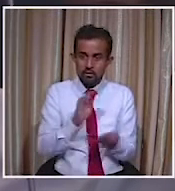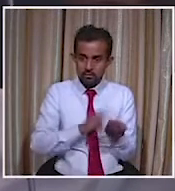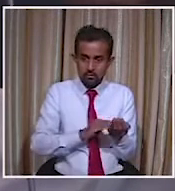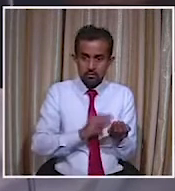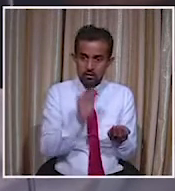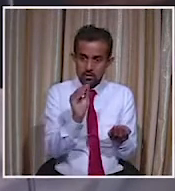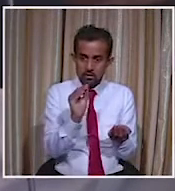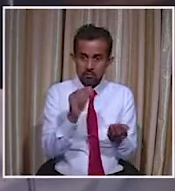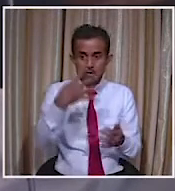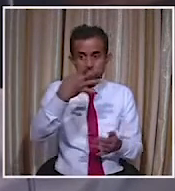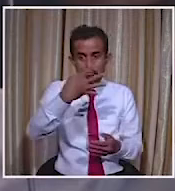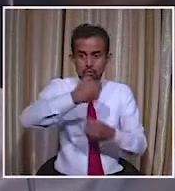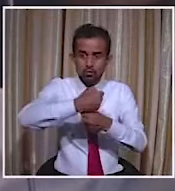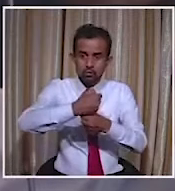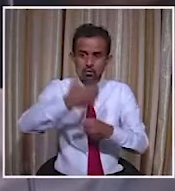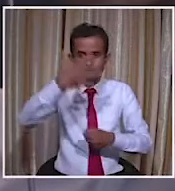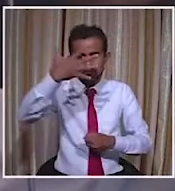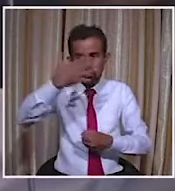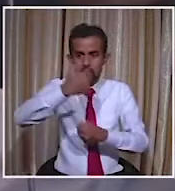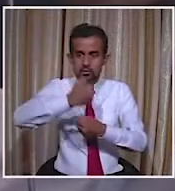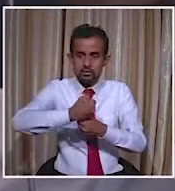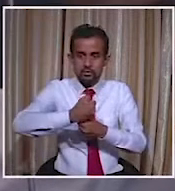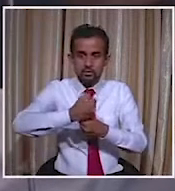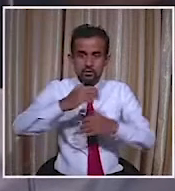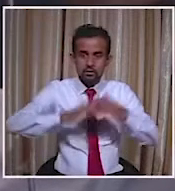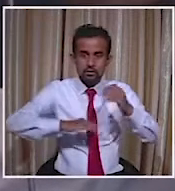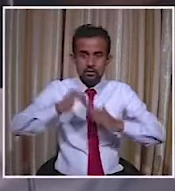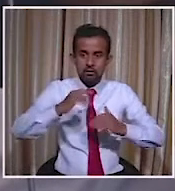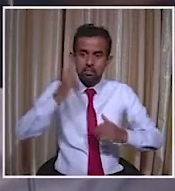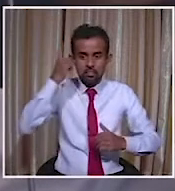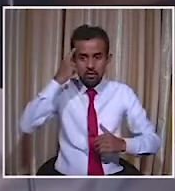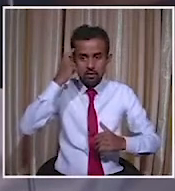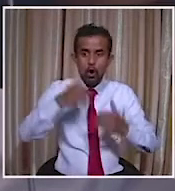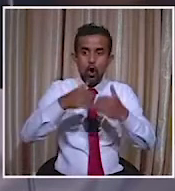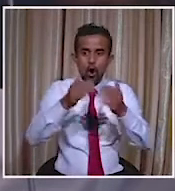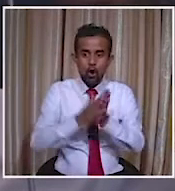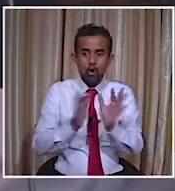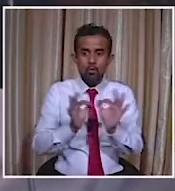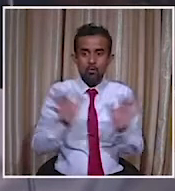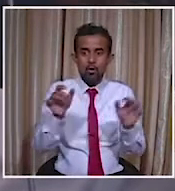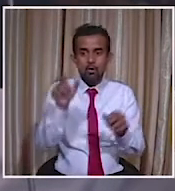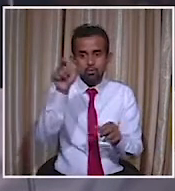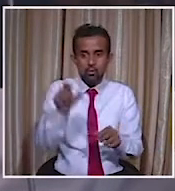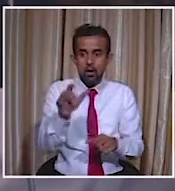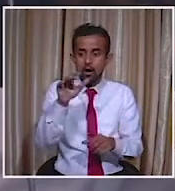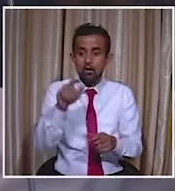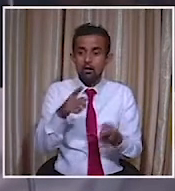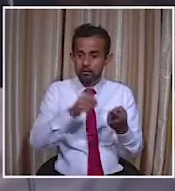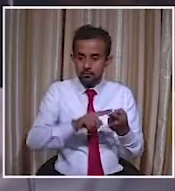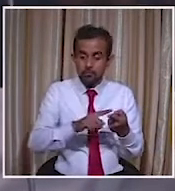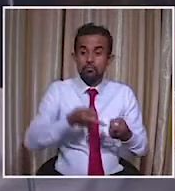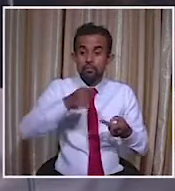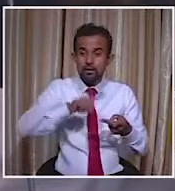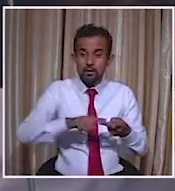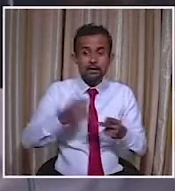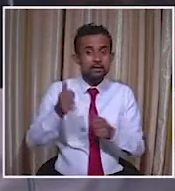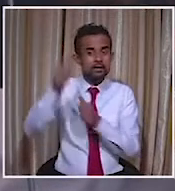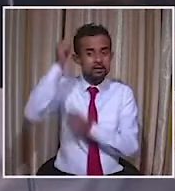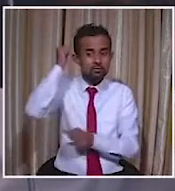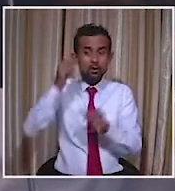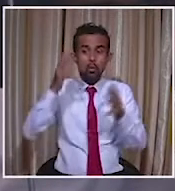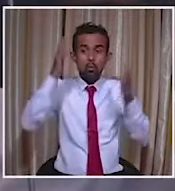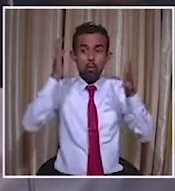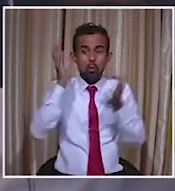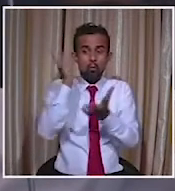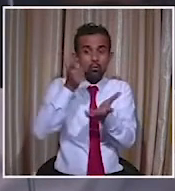ඒකට 4G හෝ 5G තියෙනවා නම් ඒක පාවිච්චි කරන සූරුභාවය තියෙනවා නම් ඒ හැම කෙනෙම මාධ්‍ය ආයතනයක අයිතිකරුවෙක්. එක දෙක ඉස්සර වගේ ලොකු කැමරා